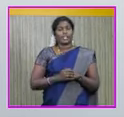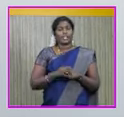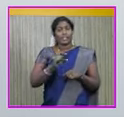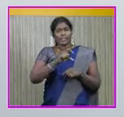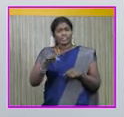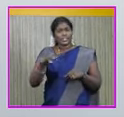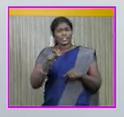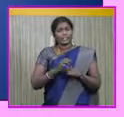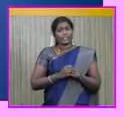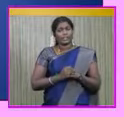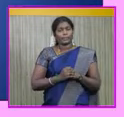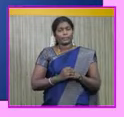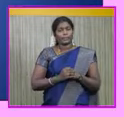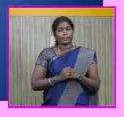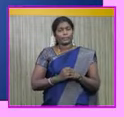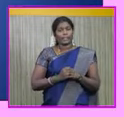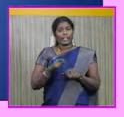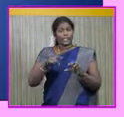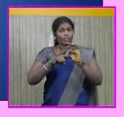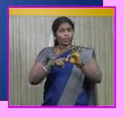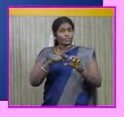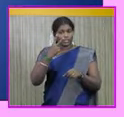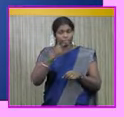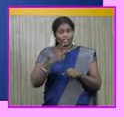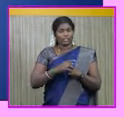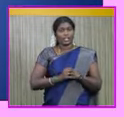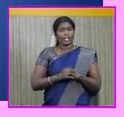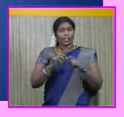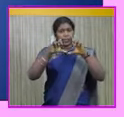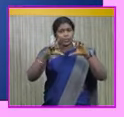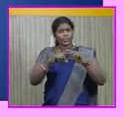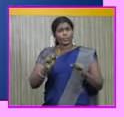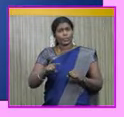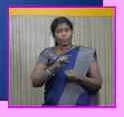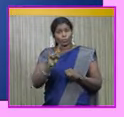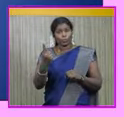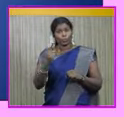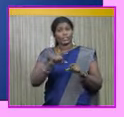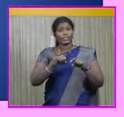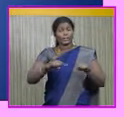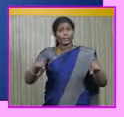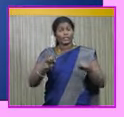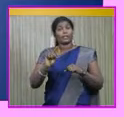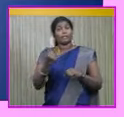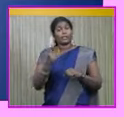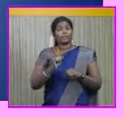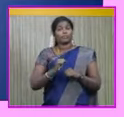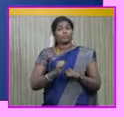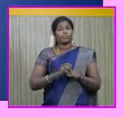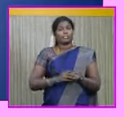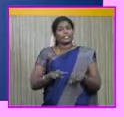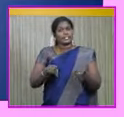வேறு. இப்போது இந்த கேள்விக்கு வருவோம், வடிவொத்த முக்கோணங்களின் ஒத்த பக்கங்கள் எப்படி இருக்கும்?